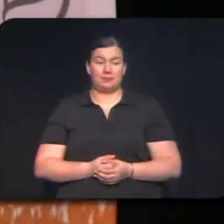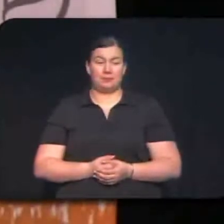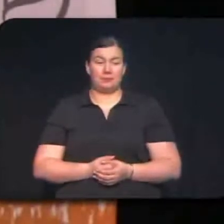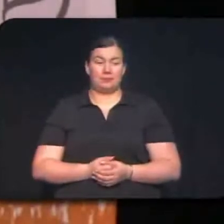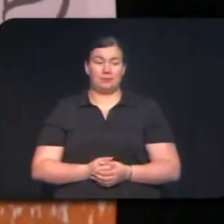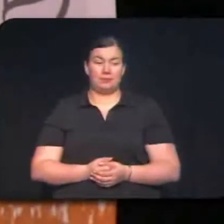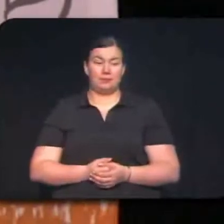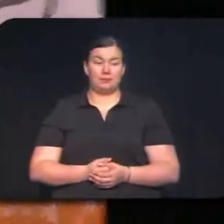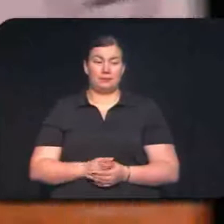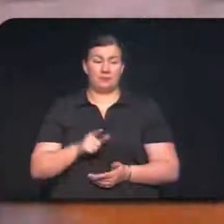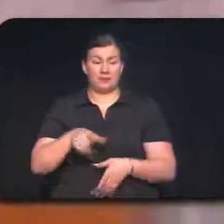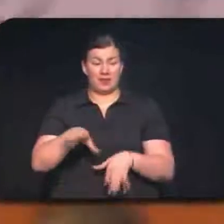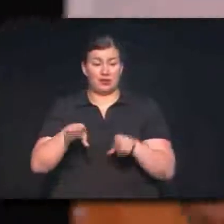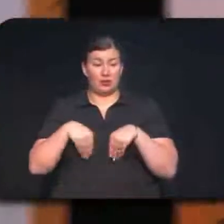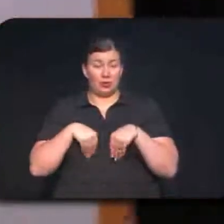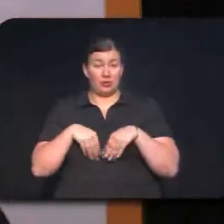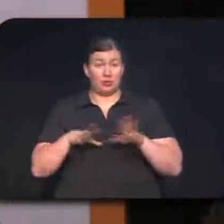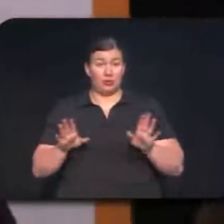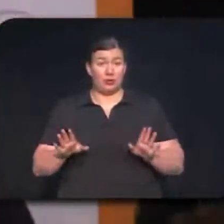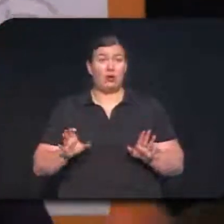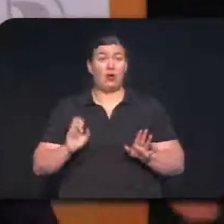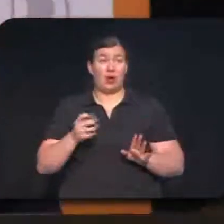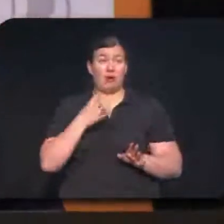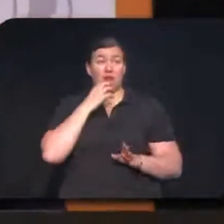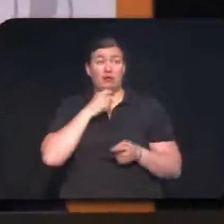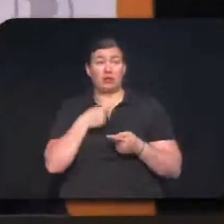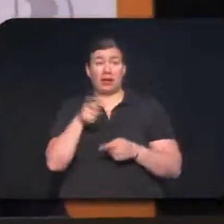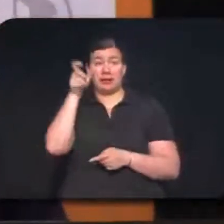der ist zurückgezogen möchte den jemand übernehmen